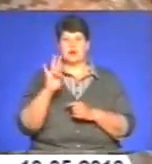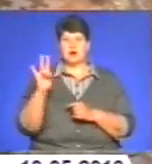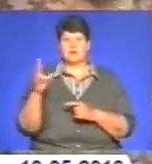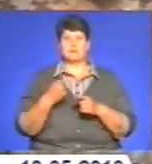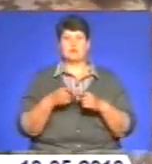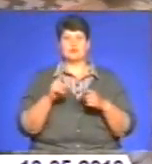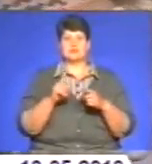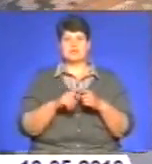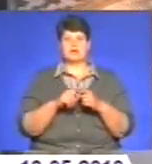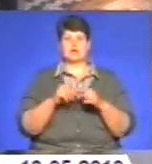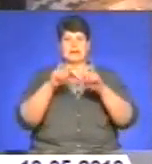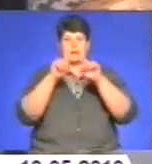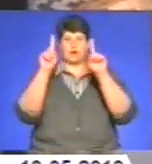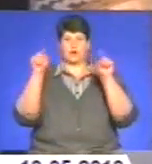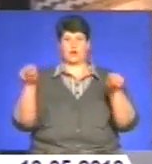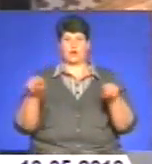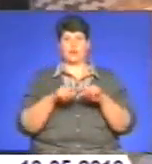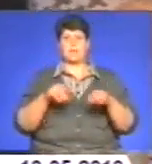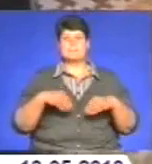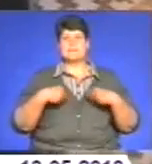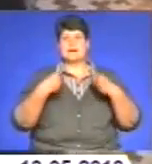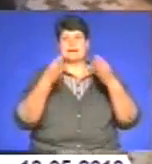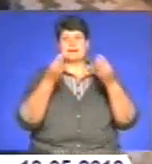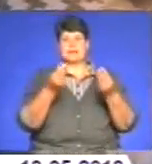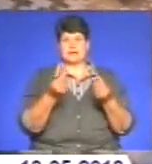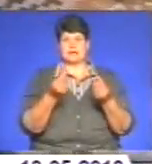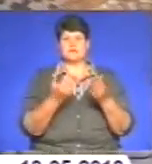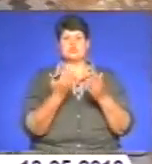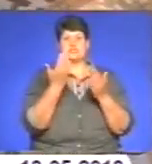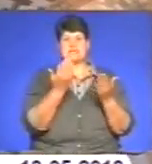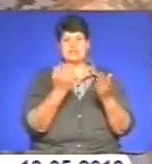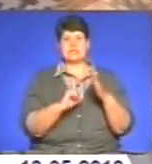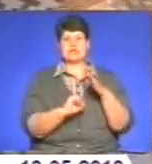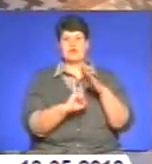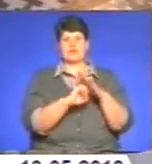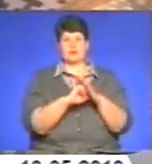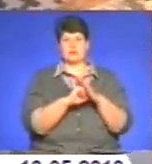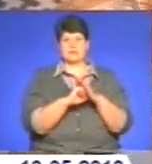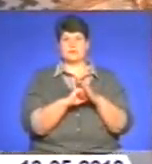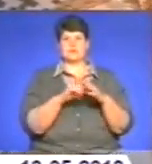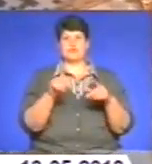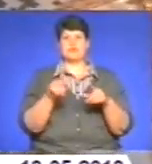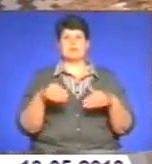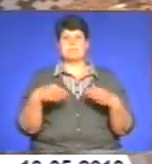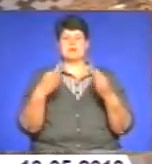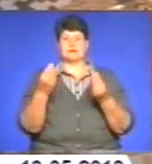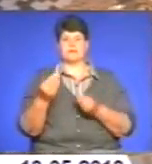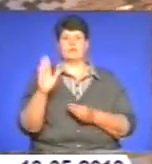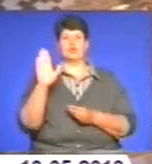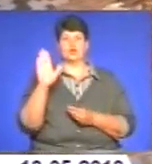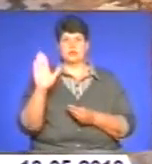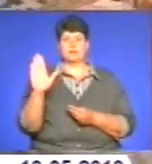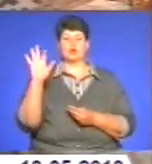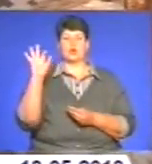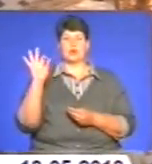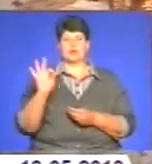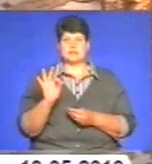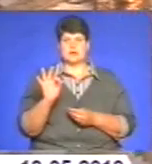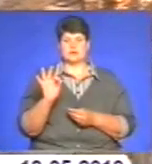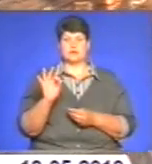Цією іконою передаємо через їхній фонд, щоб вони передали Володимиру